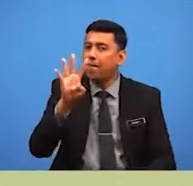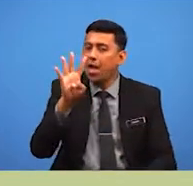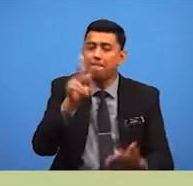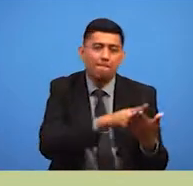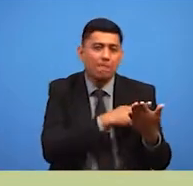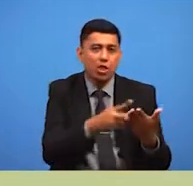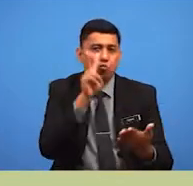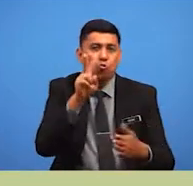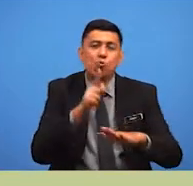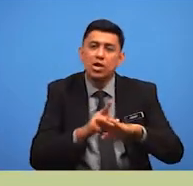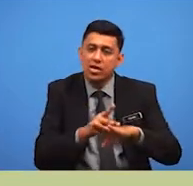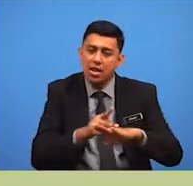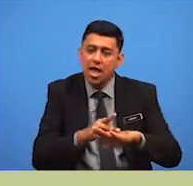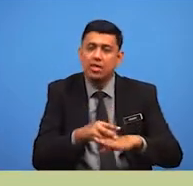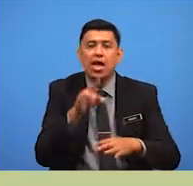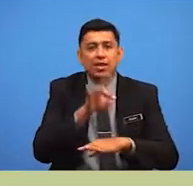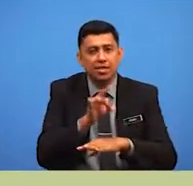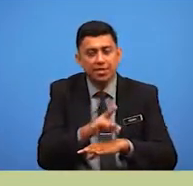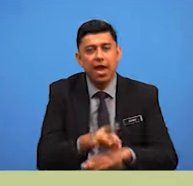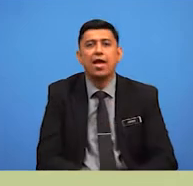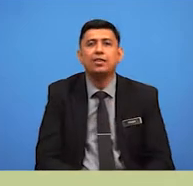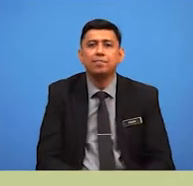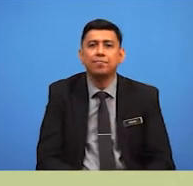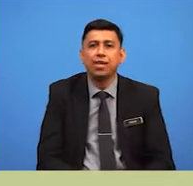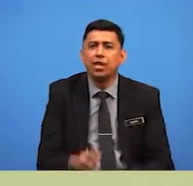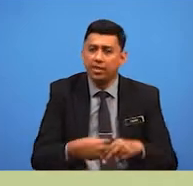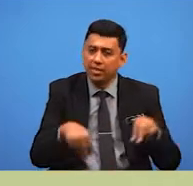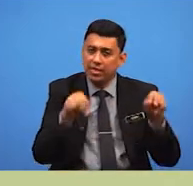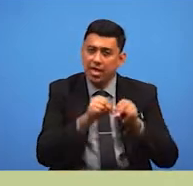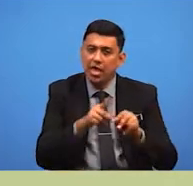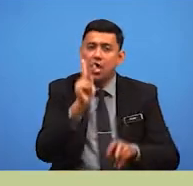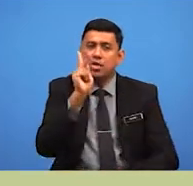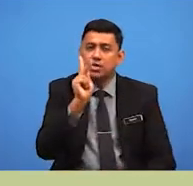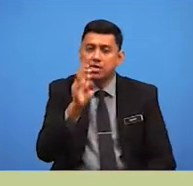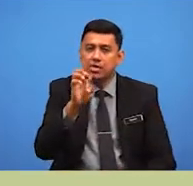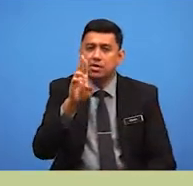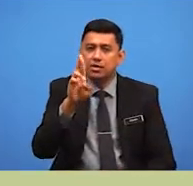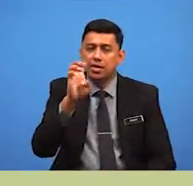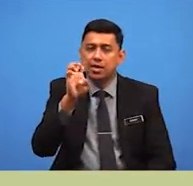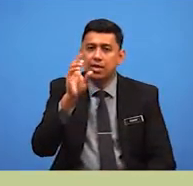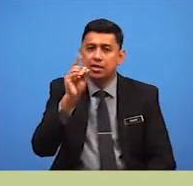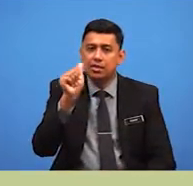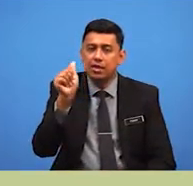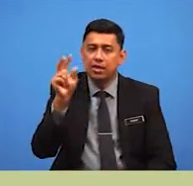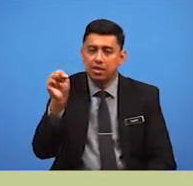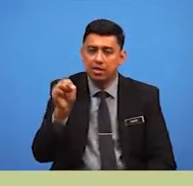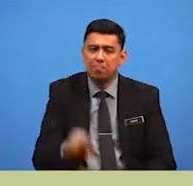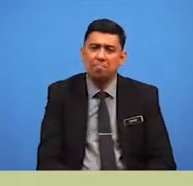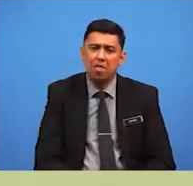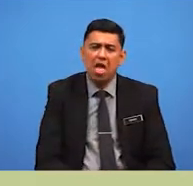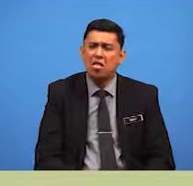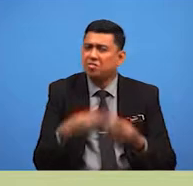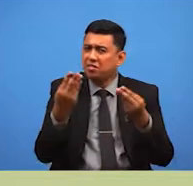dua kerat nasihat ialah nilai keredaan. Keredaan bermaksud perihal